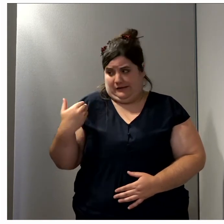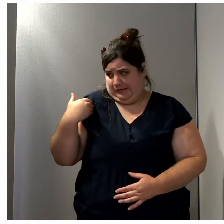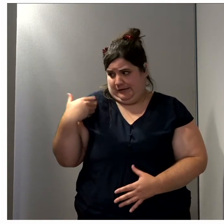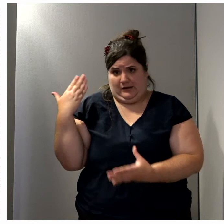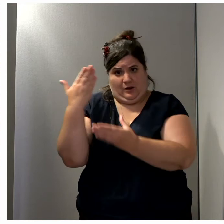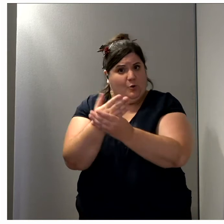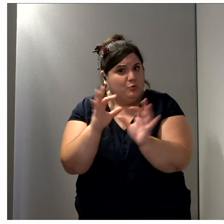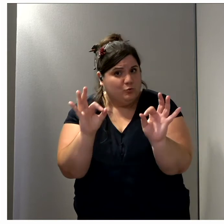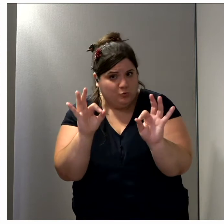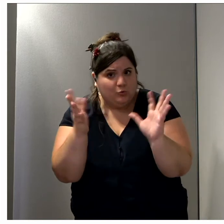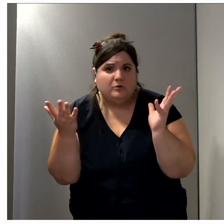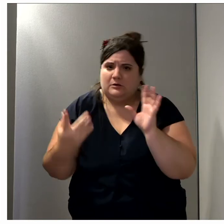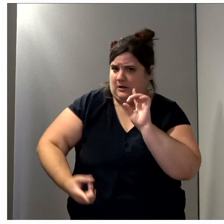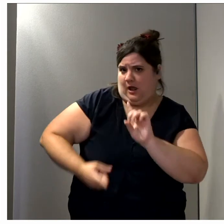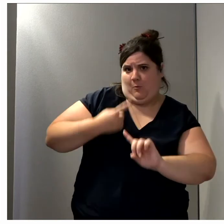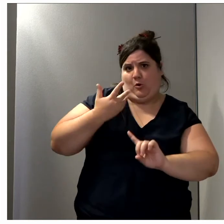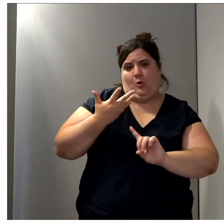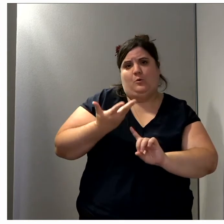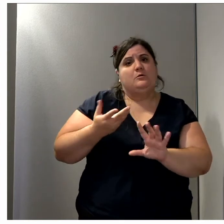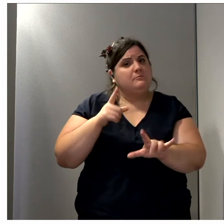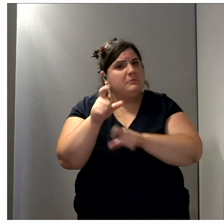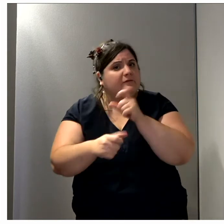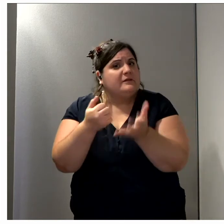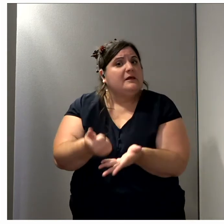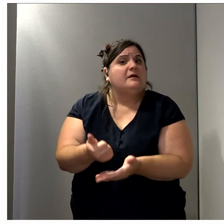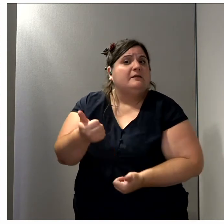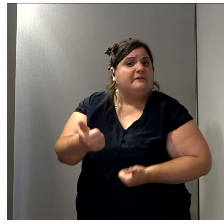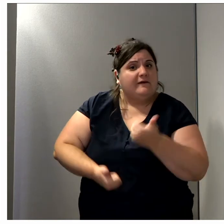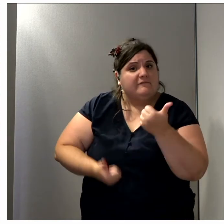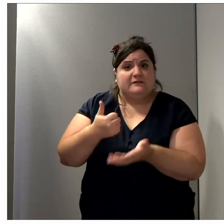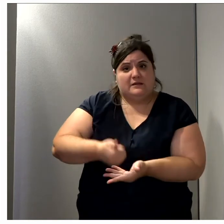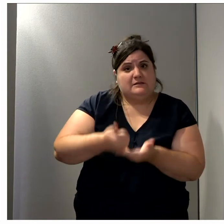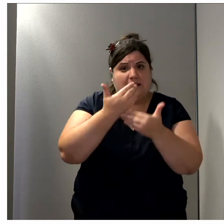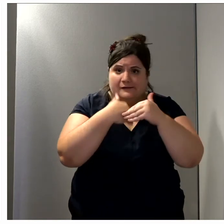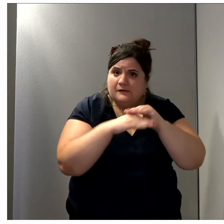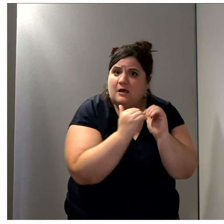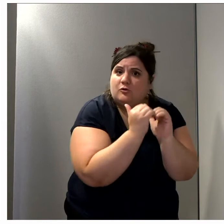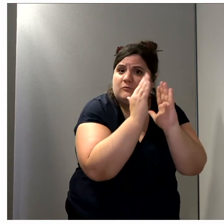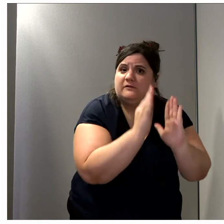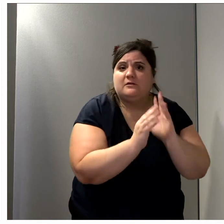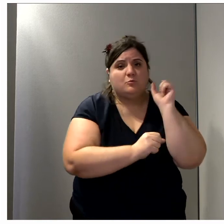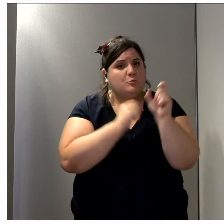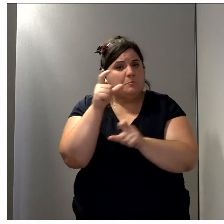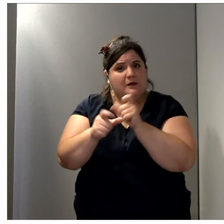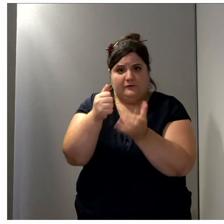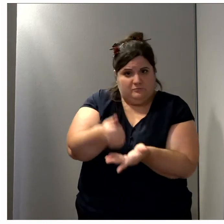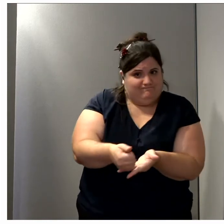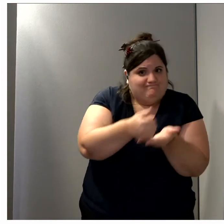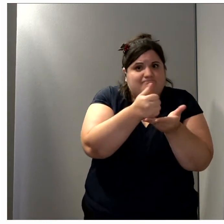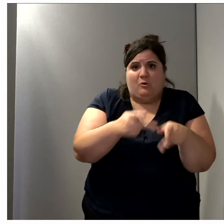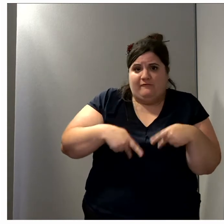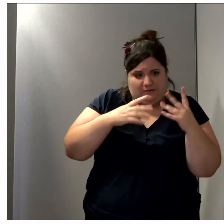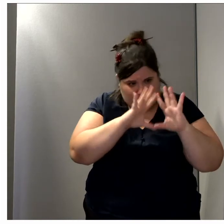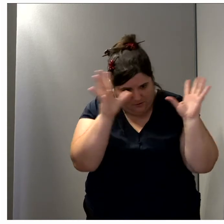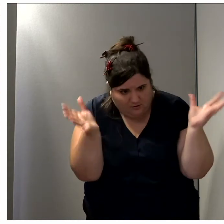effectivement, grâce au travail des services d'aide à domicile, grâce à la présence d'auxiliaires de vie. Il faut que